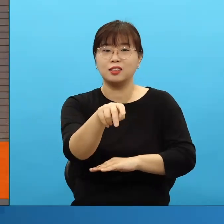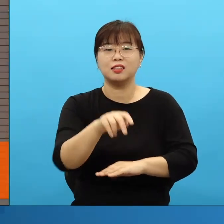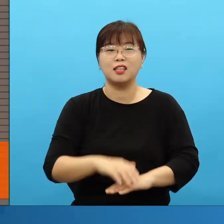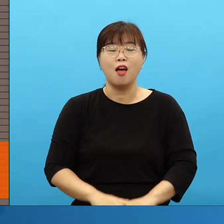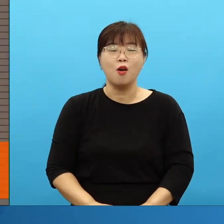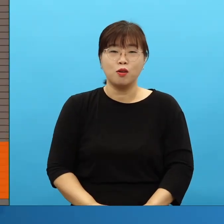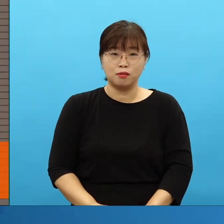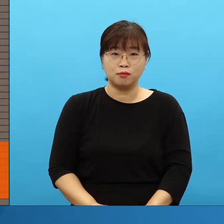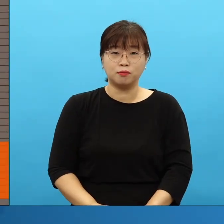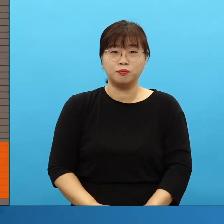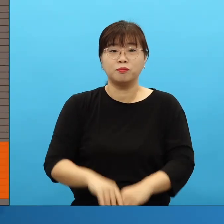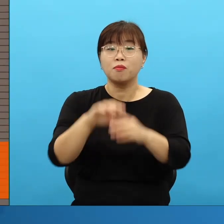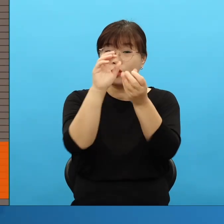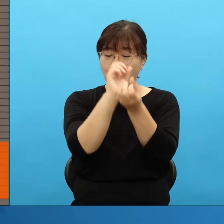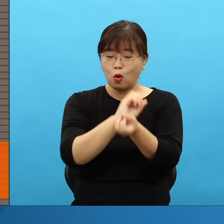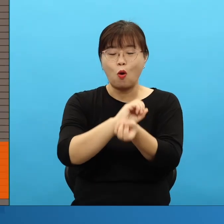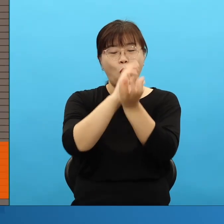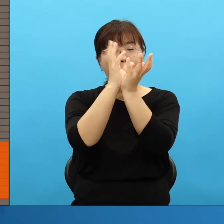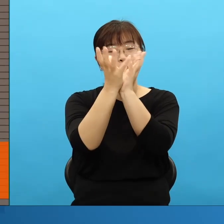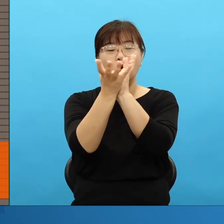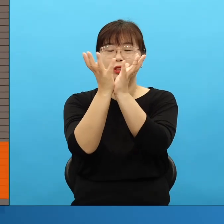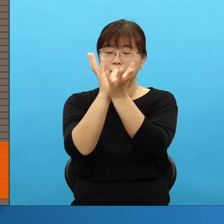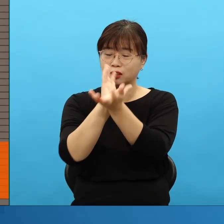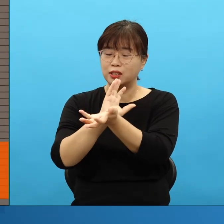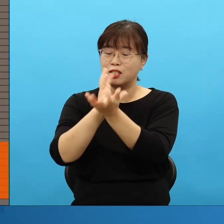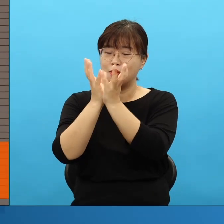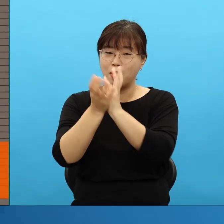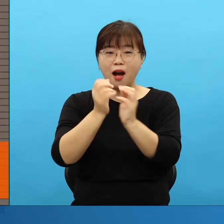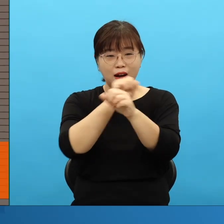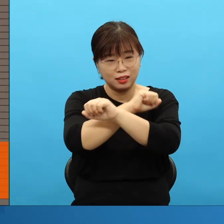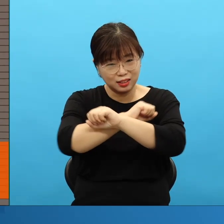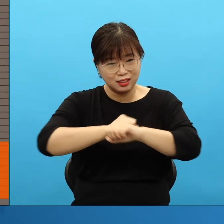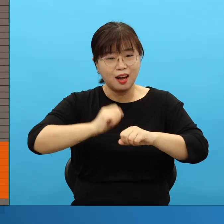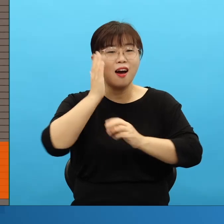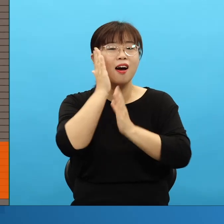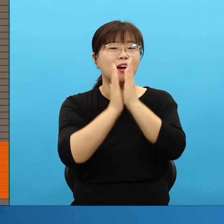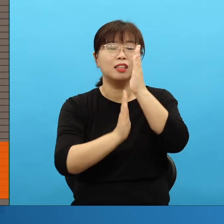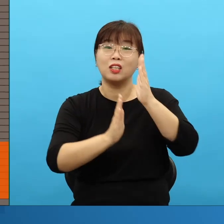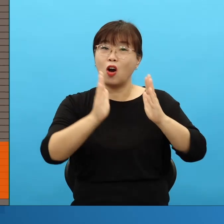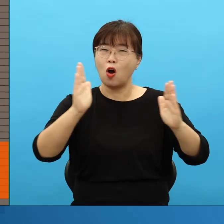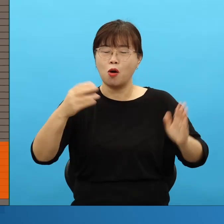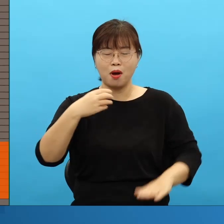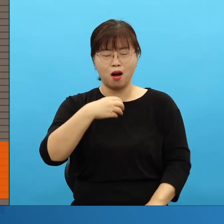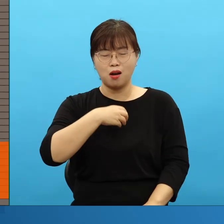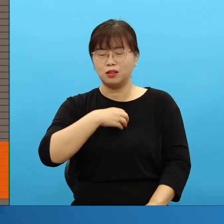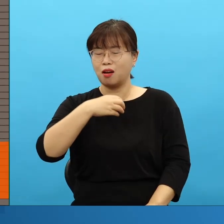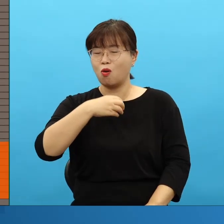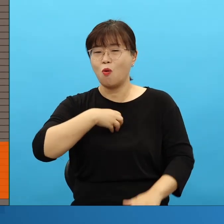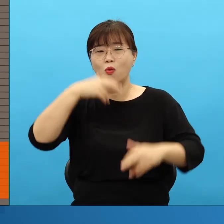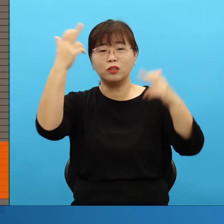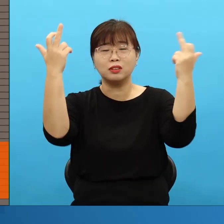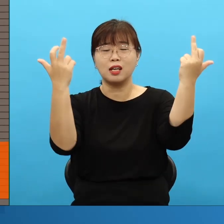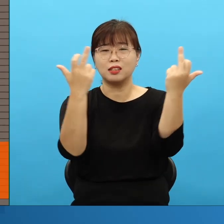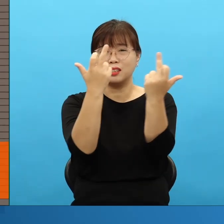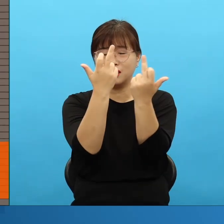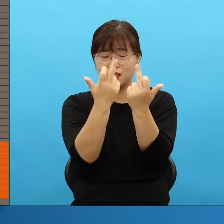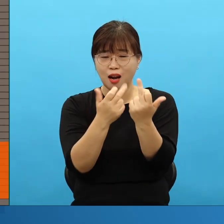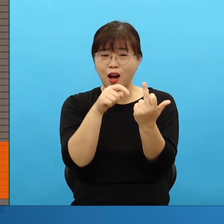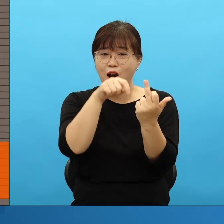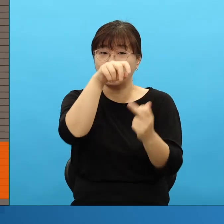걸어가니 꽃이 피는 들판이나 험한